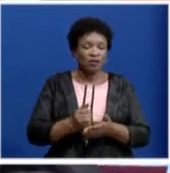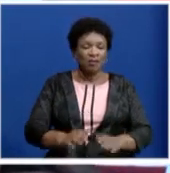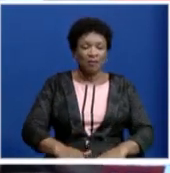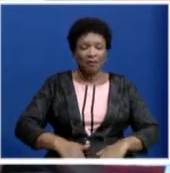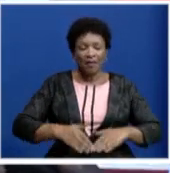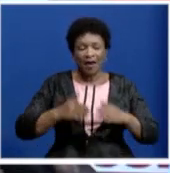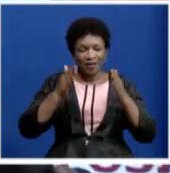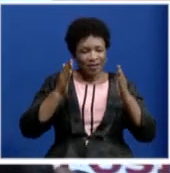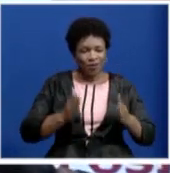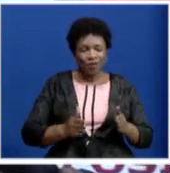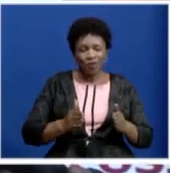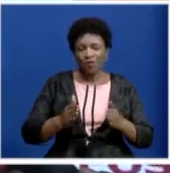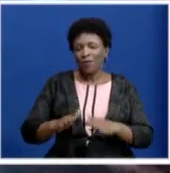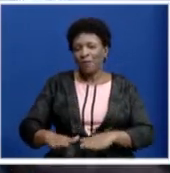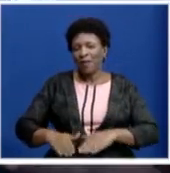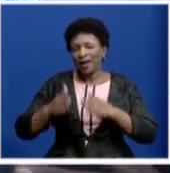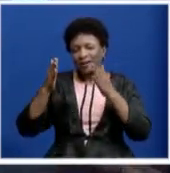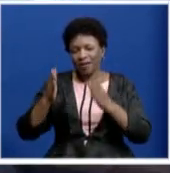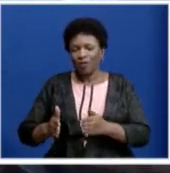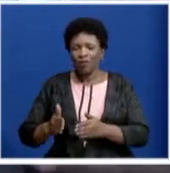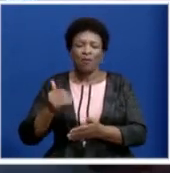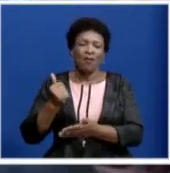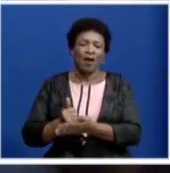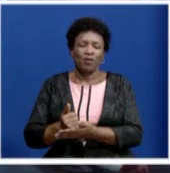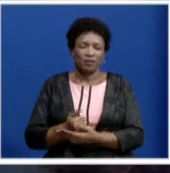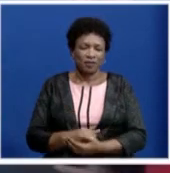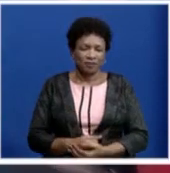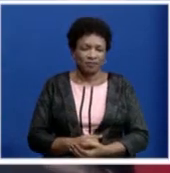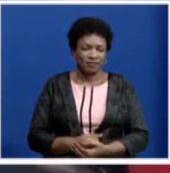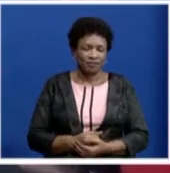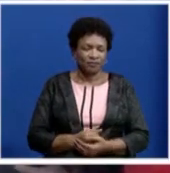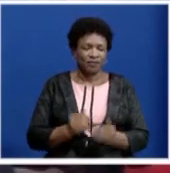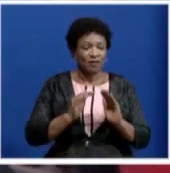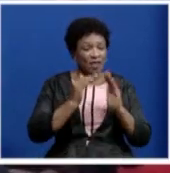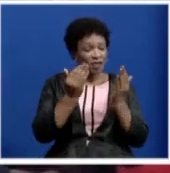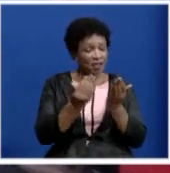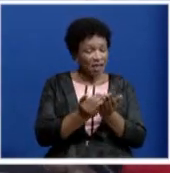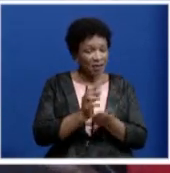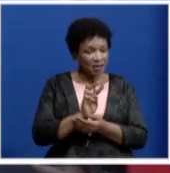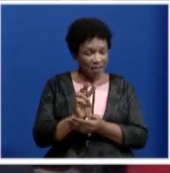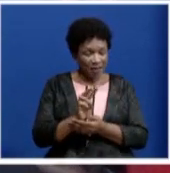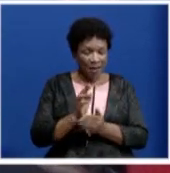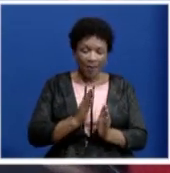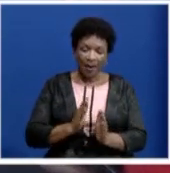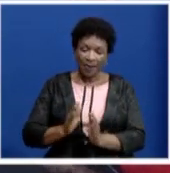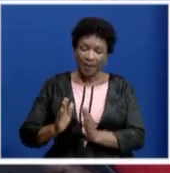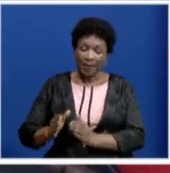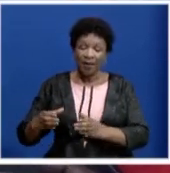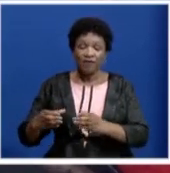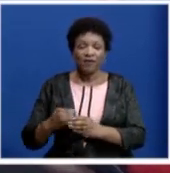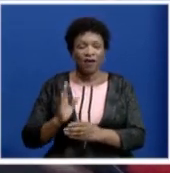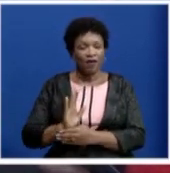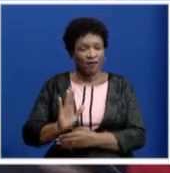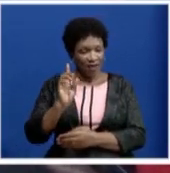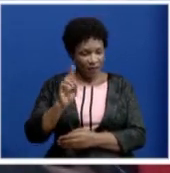na kisha baraza kuu lify maam tena chama cha chema ni chama ambach kanga kina vika vy tutela hii